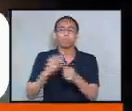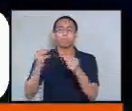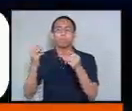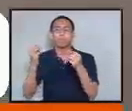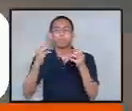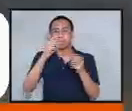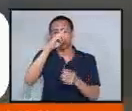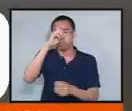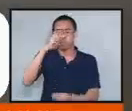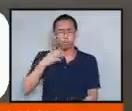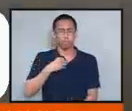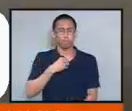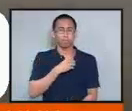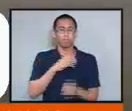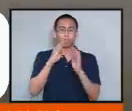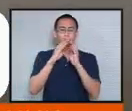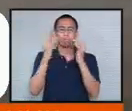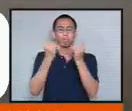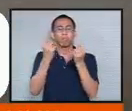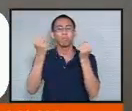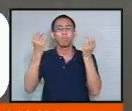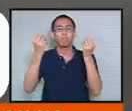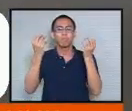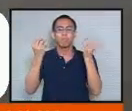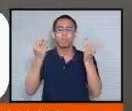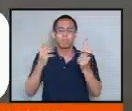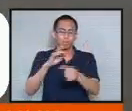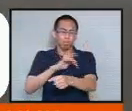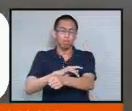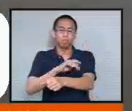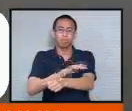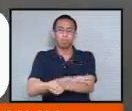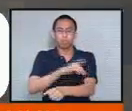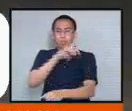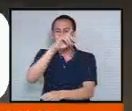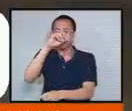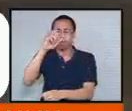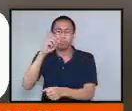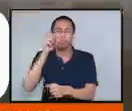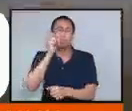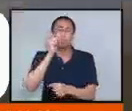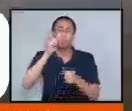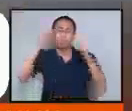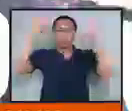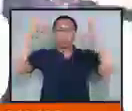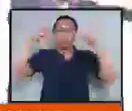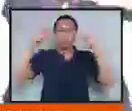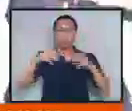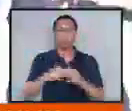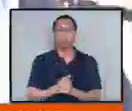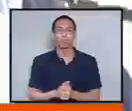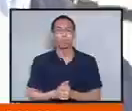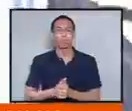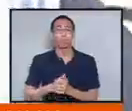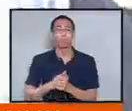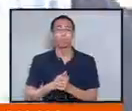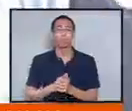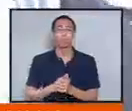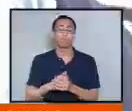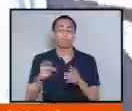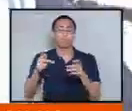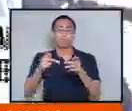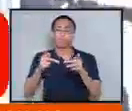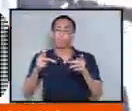ng opisyal ng barangay, dumami ang mga lamok na nagdadala ng dengue dahil sa madalas na pag-ulan. Ang tramo 1, tramo 2 po unang-una